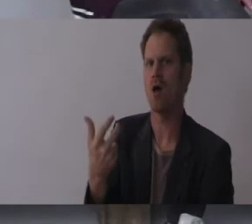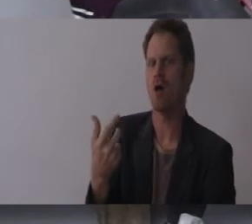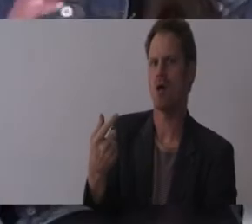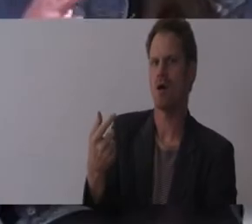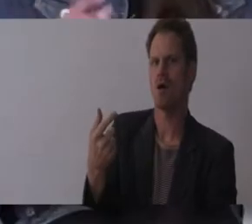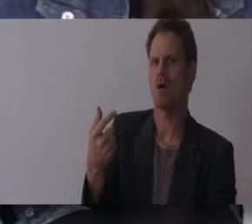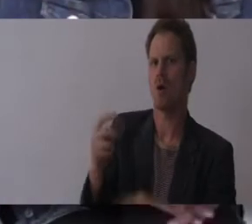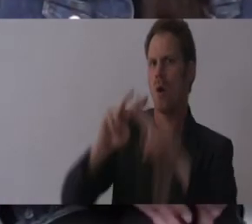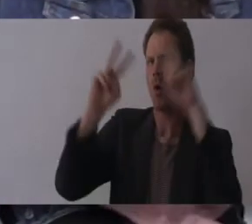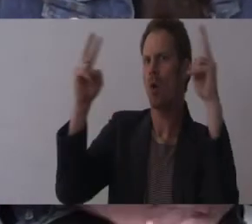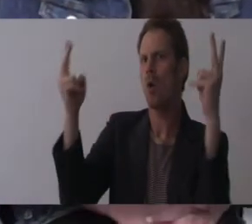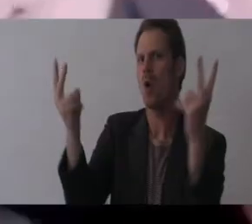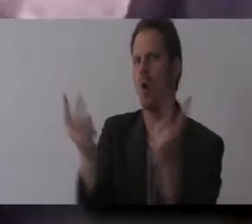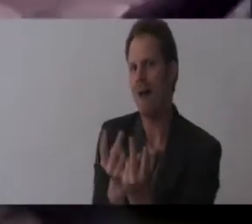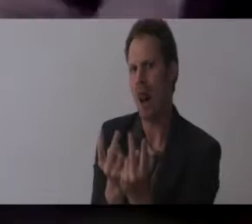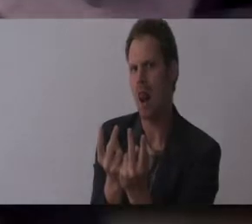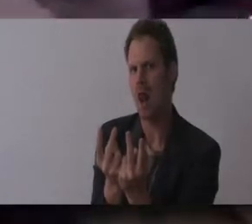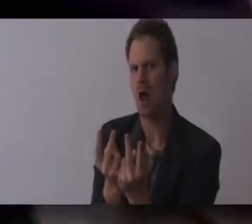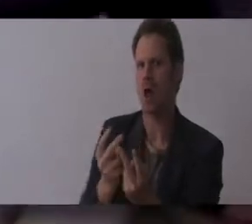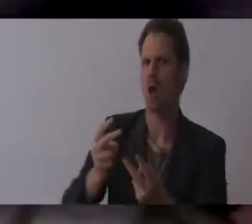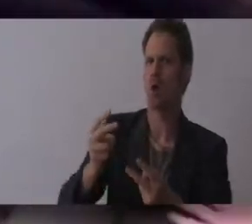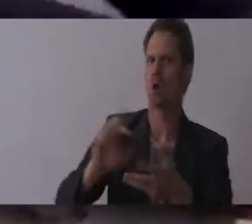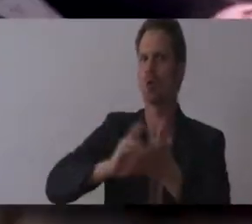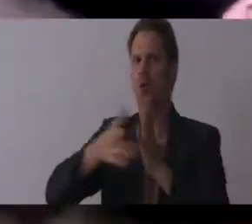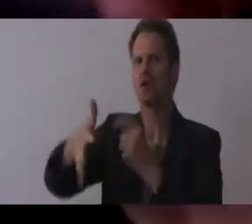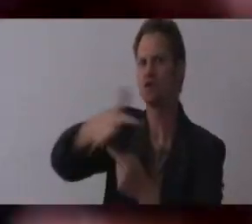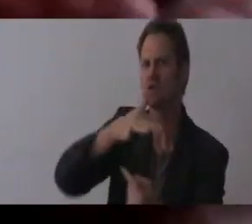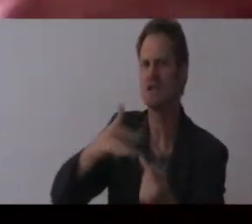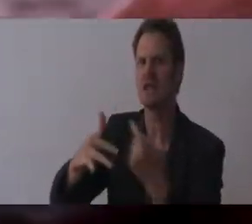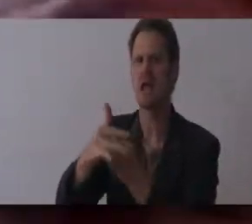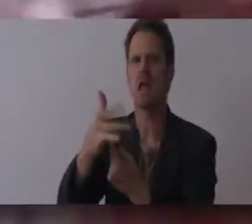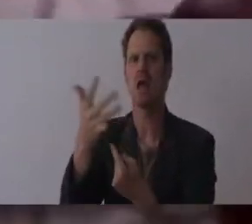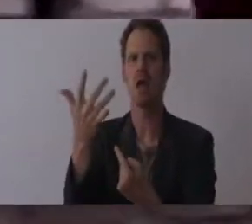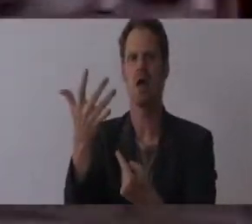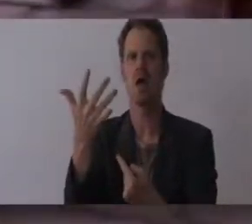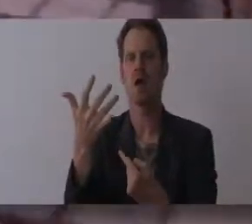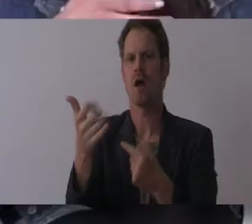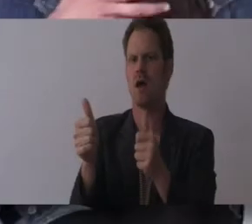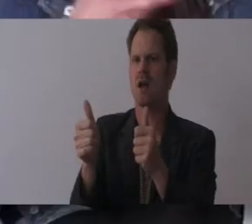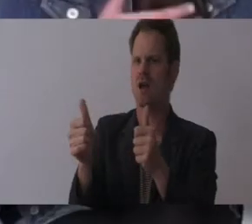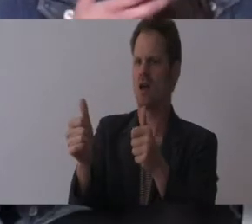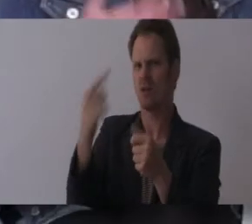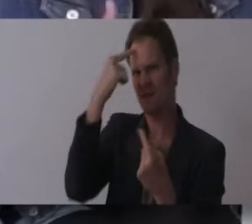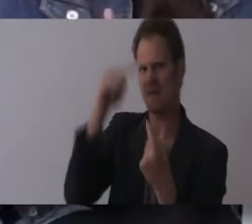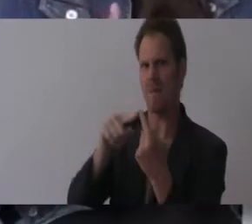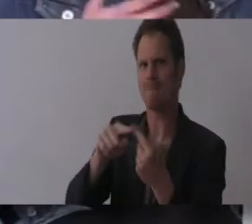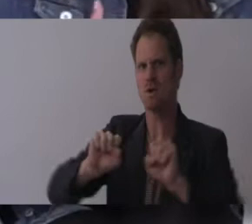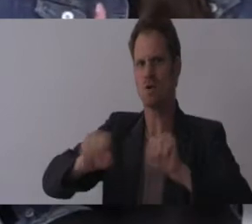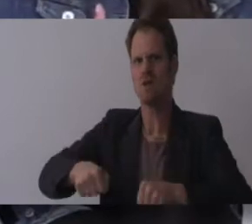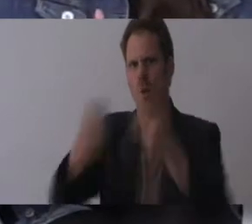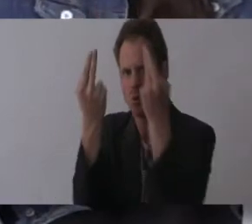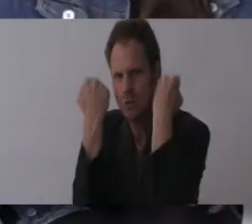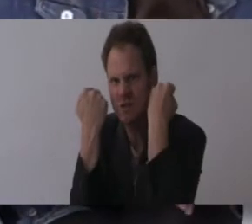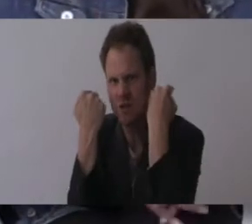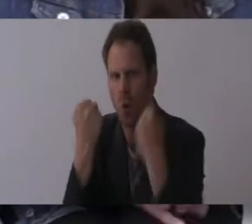'oppose globalement à toute position de... à toute société qui se structurerait sur une relation de domination et de